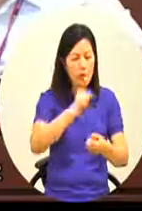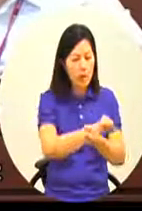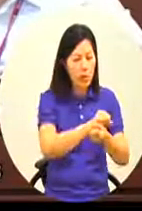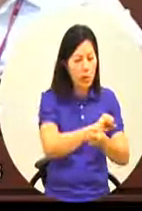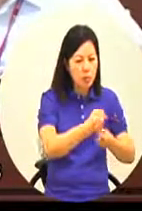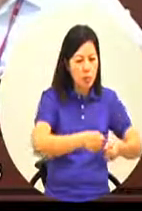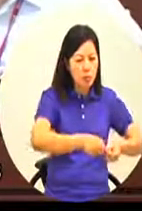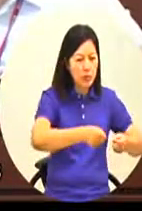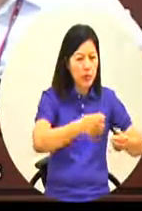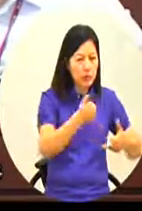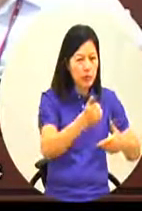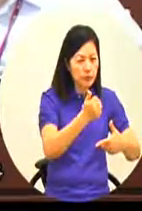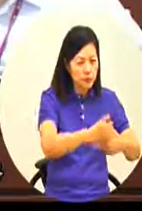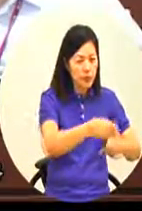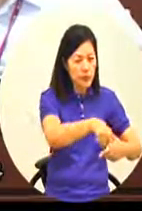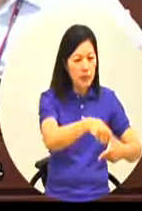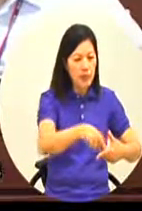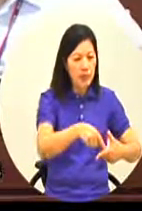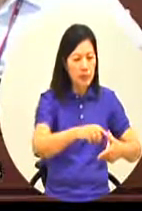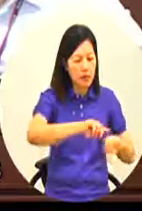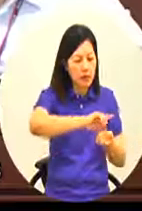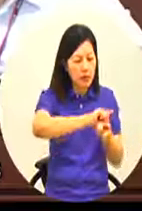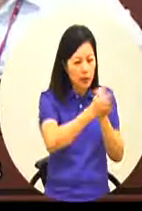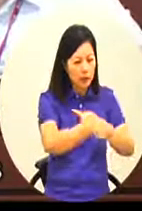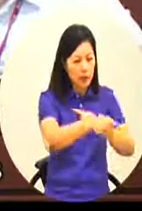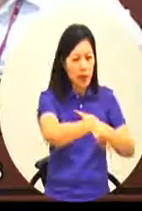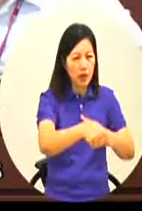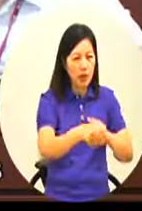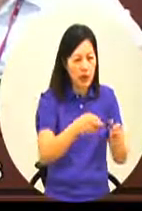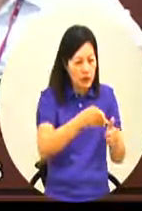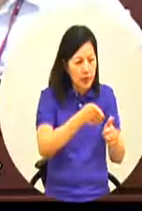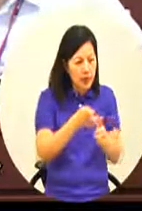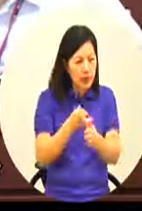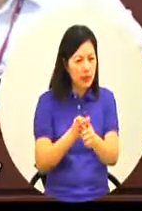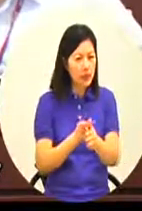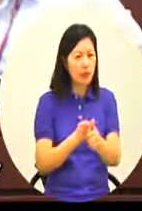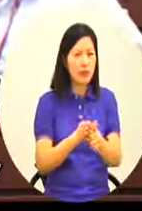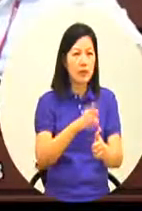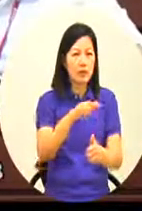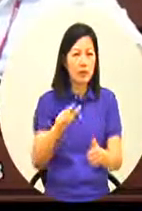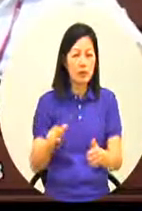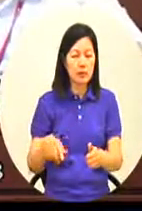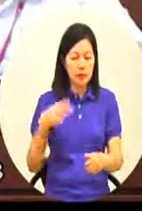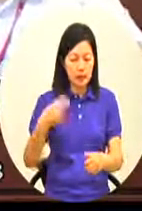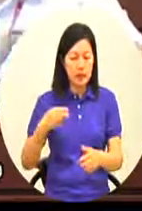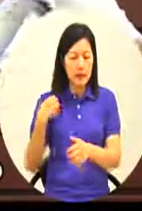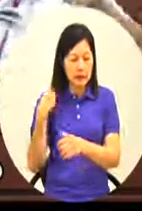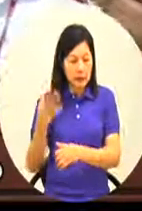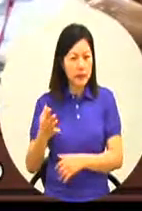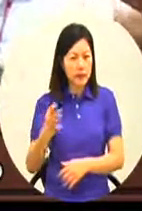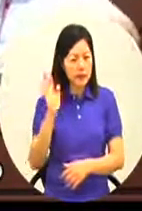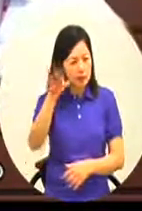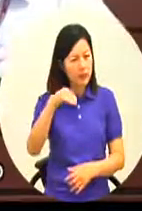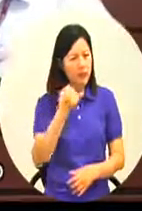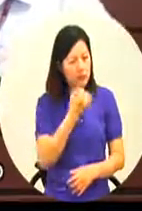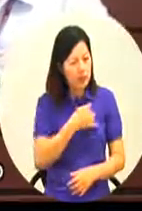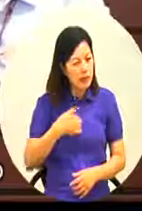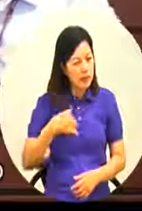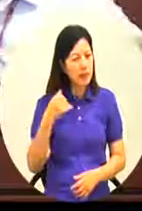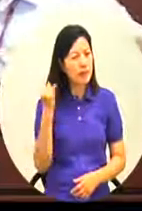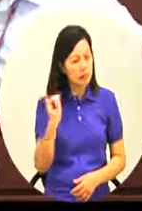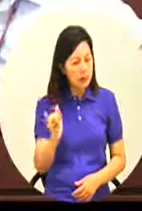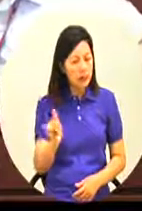成木工的工艺品。那还有一些新的这种未来可能是还蛮不错的。那可是在